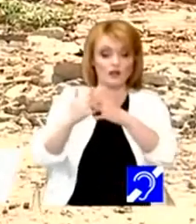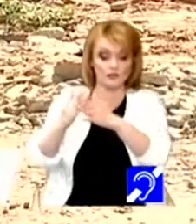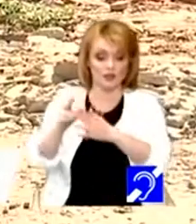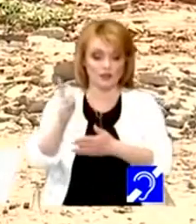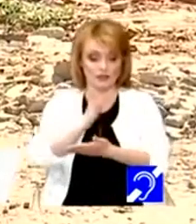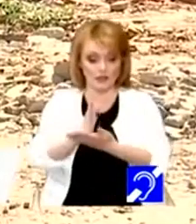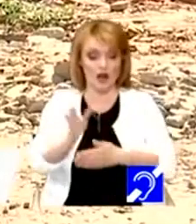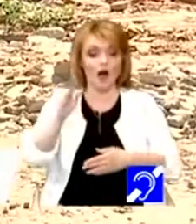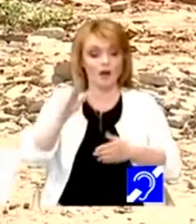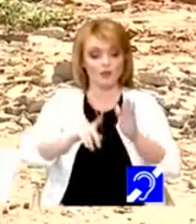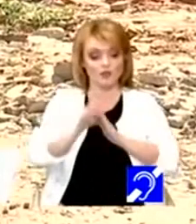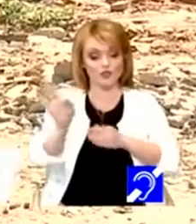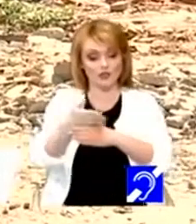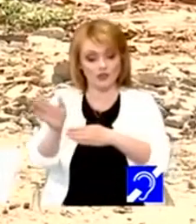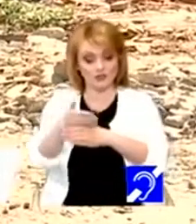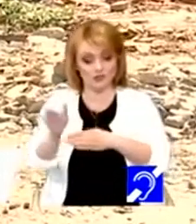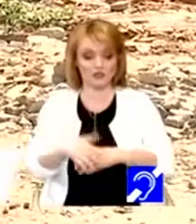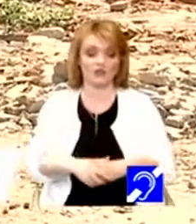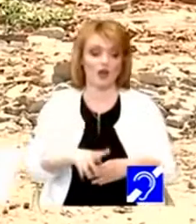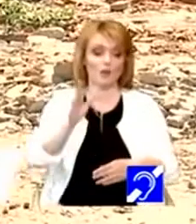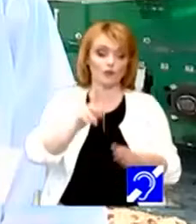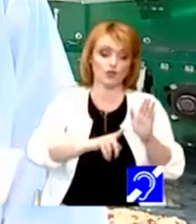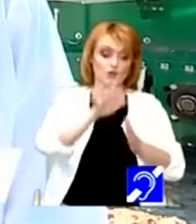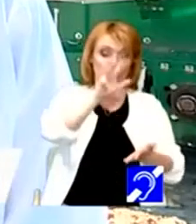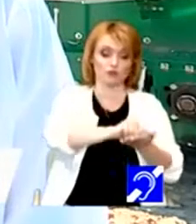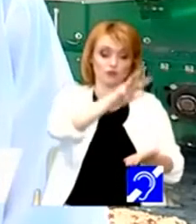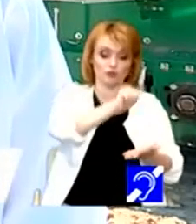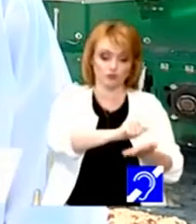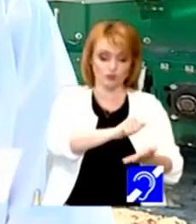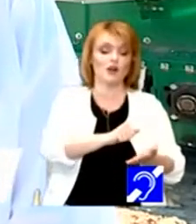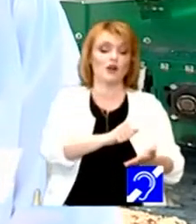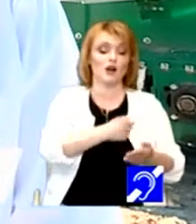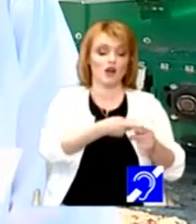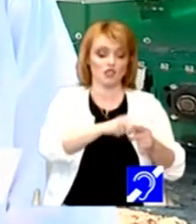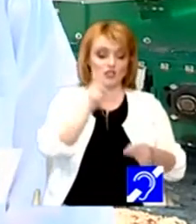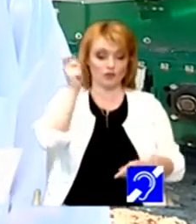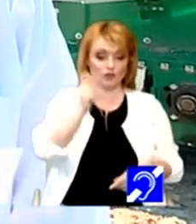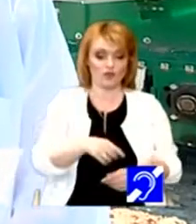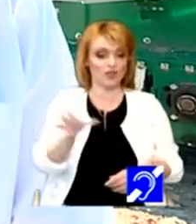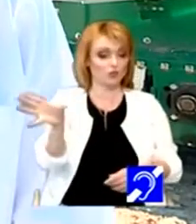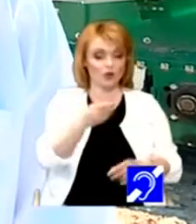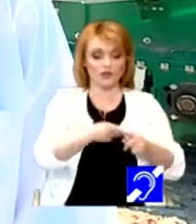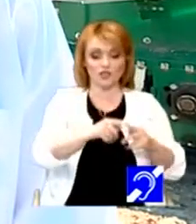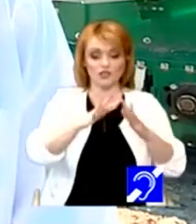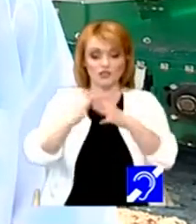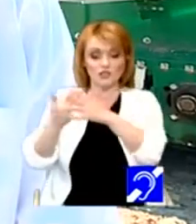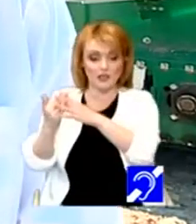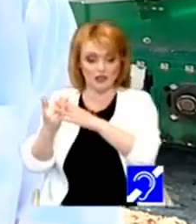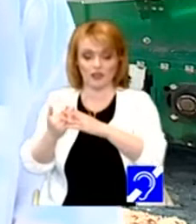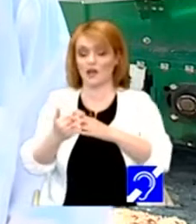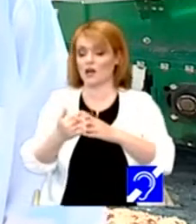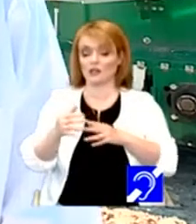diferite culori. O altă etapă este reciclarea gunoiului. Cam toate aceste localități nu au un serviciu bine pus la